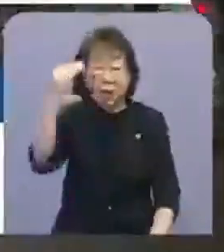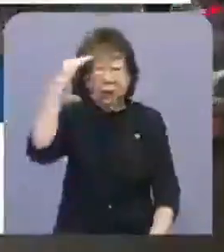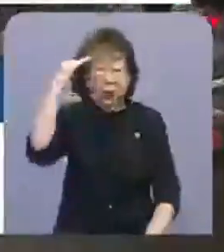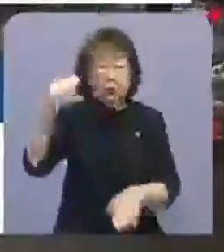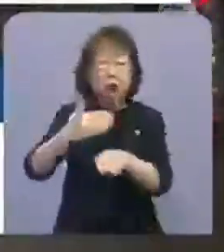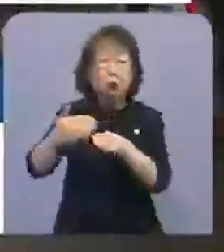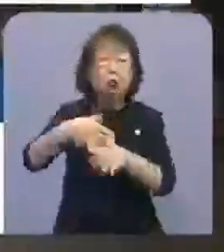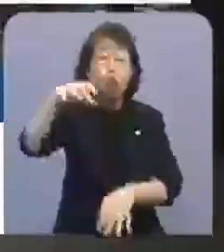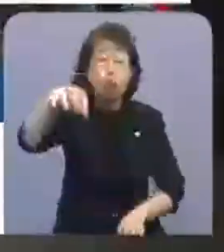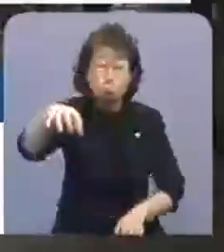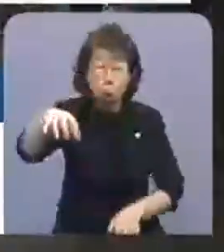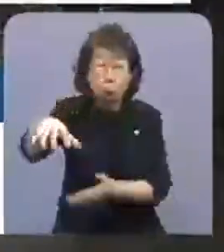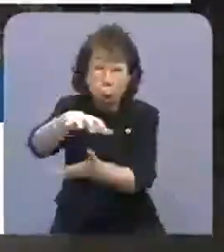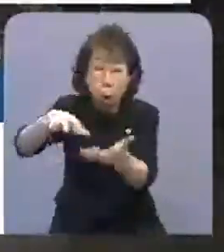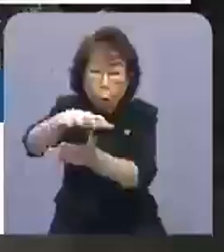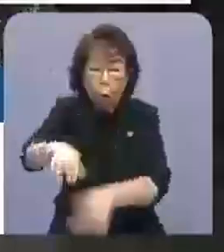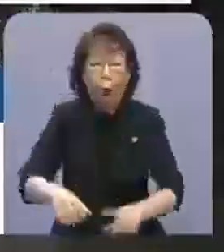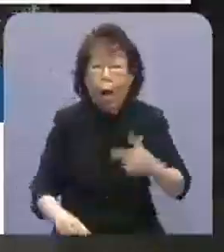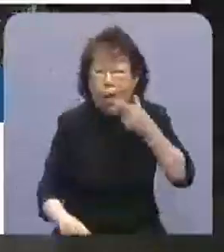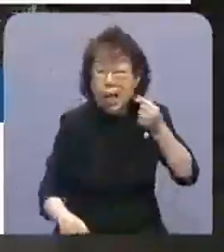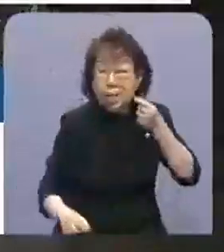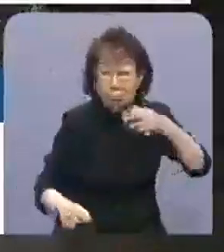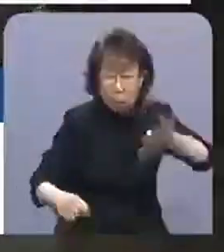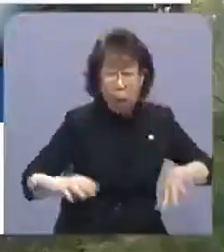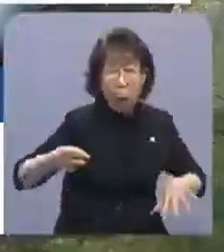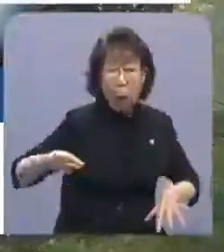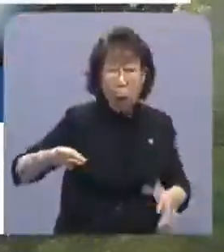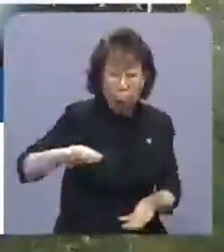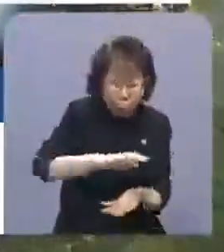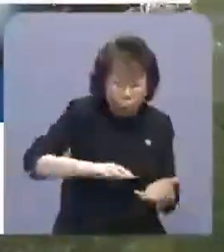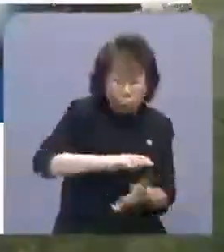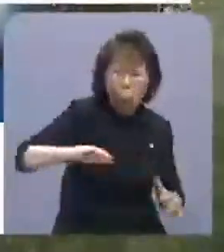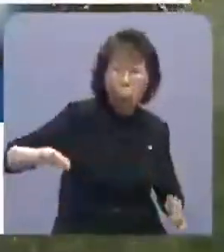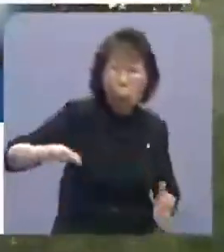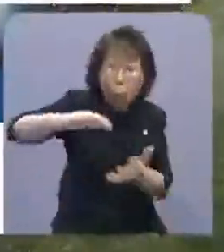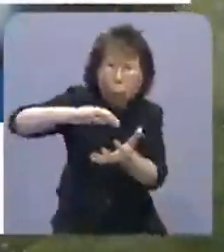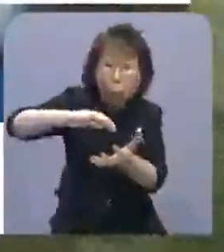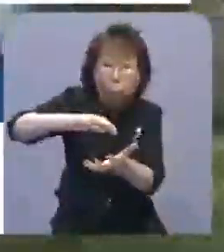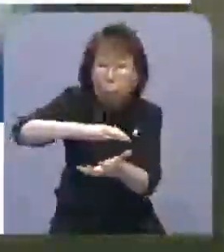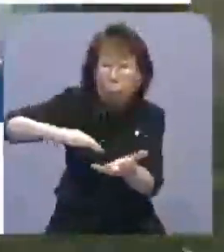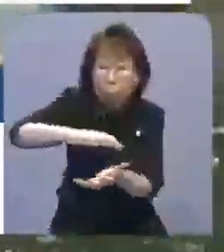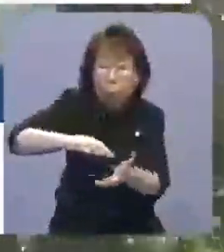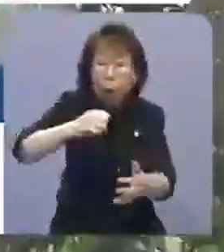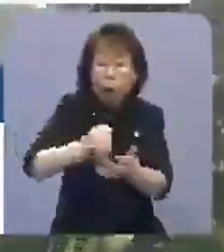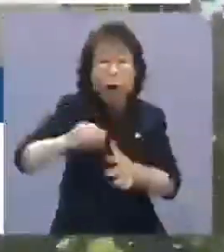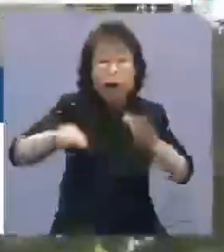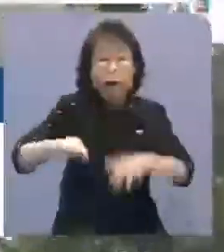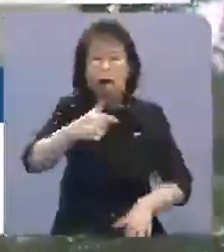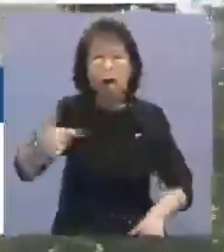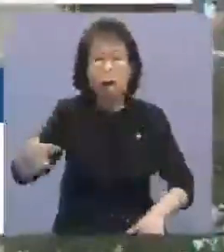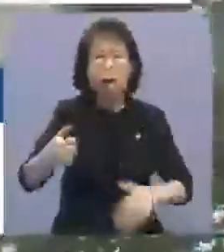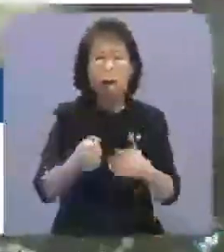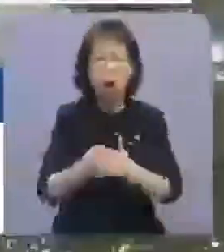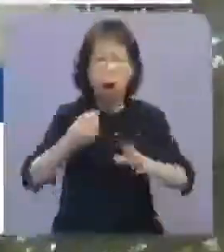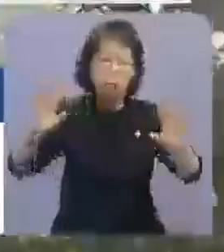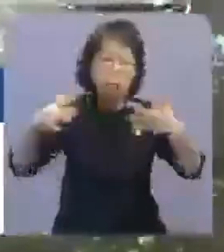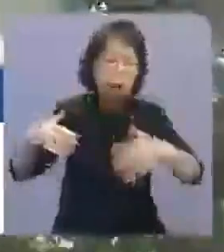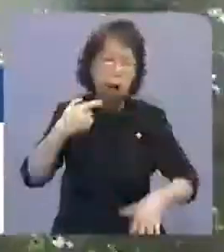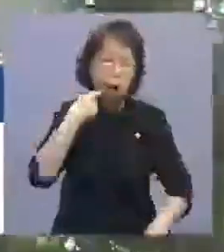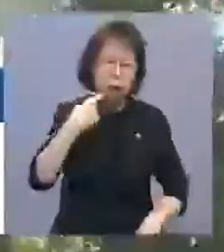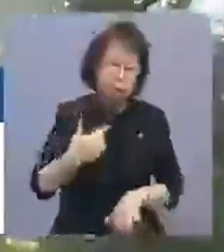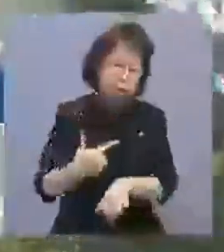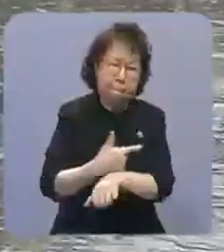통과하는 저 앞과 일본 남쪽에 위치한 북태평양 고기압 사이에서 기압 차이가 커지면서 바람이 강하게